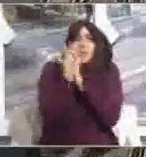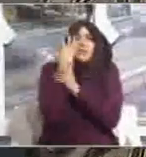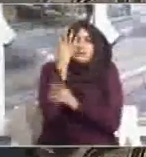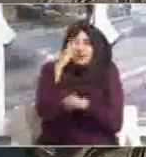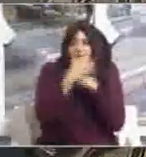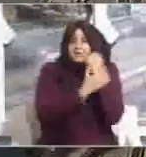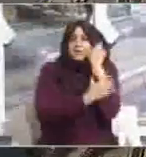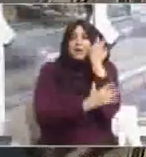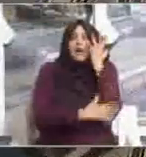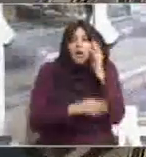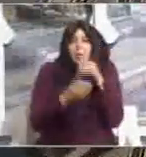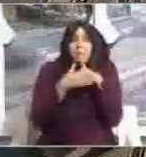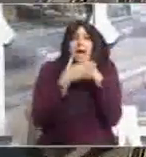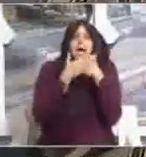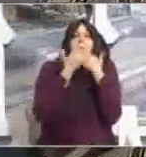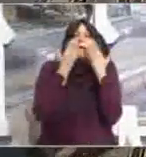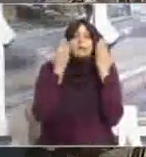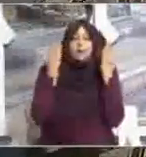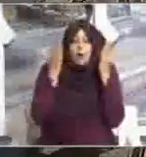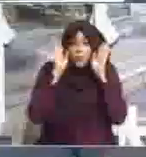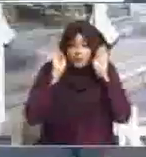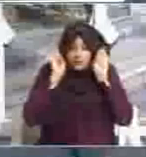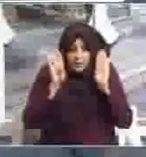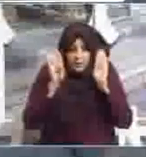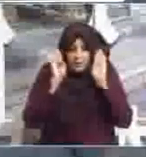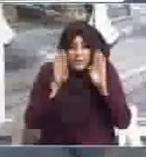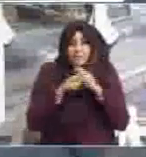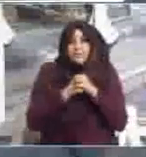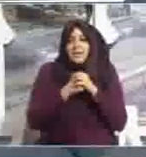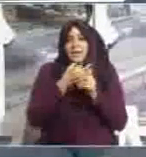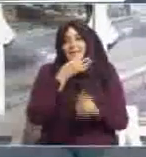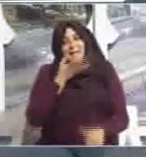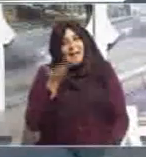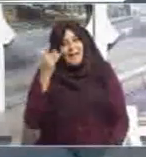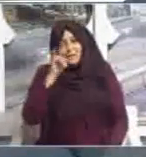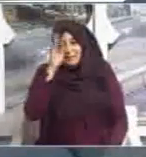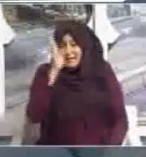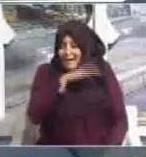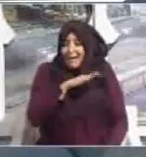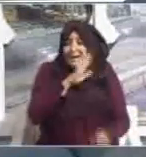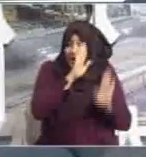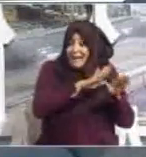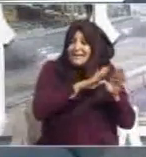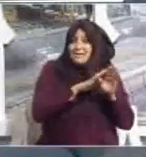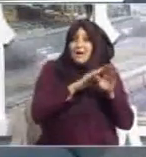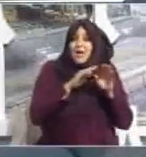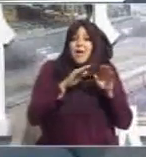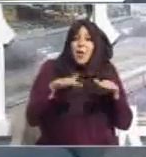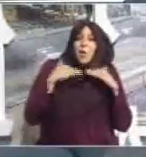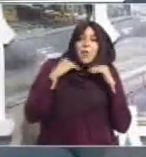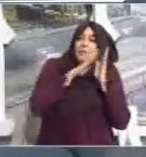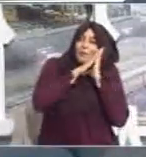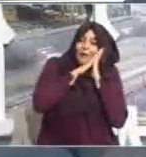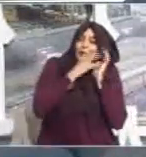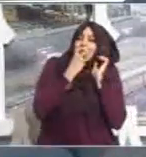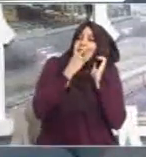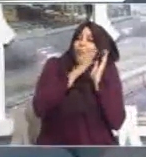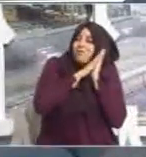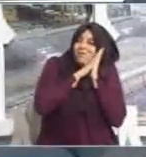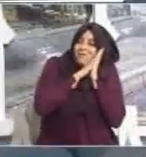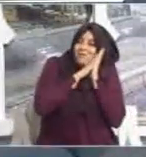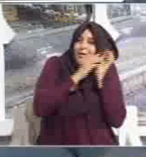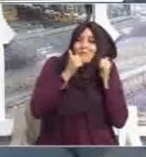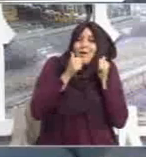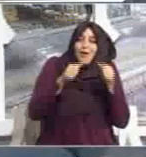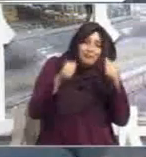وذاك الوقت ويصلي وبريس يعني يقول الفراش ودير سخونه الحين خليك ودير قود مازال الحال باش